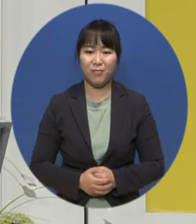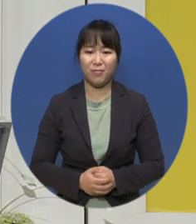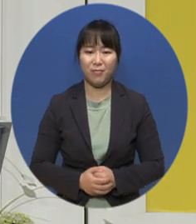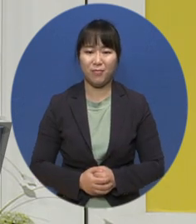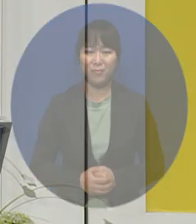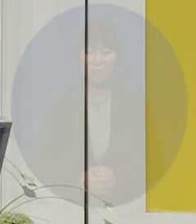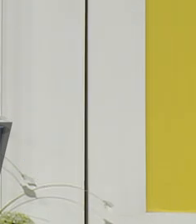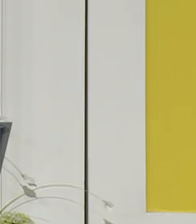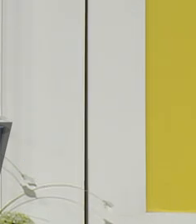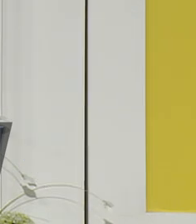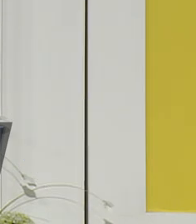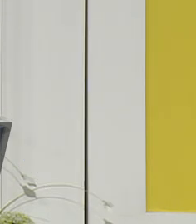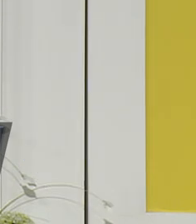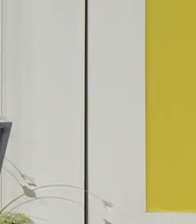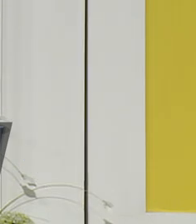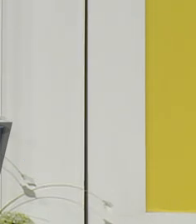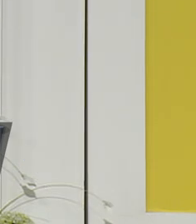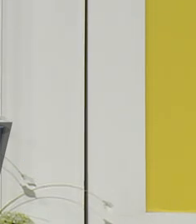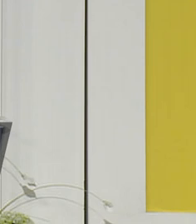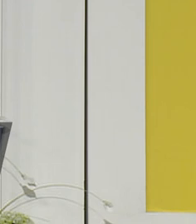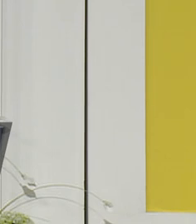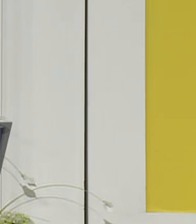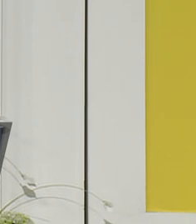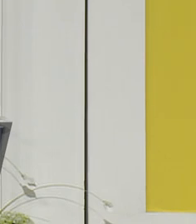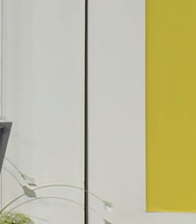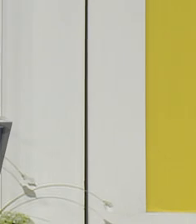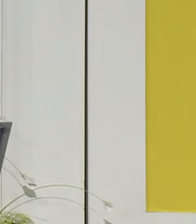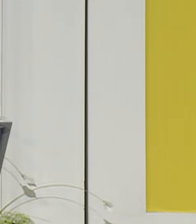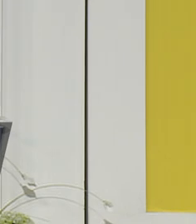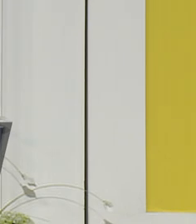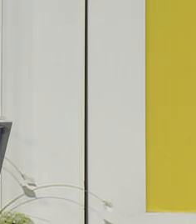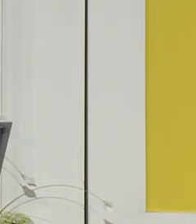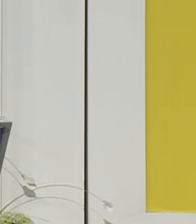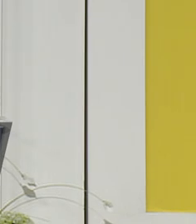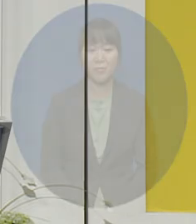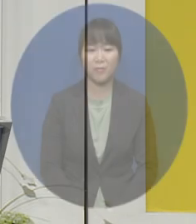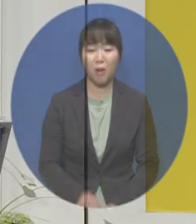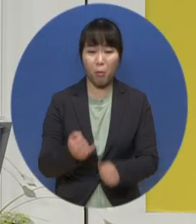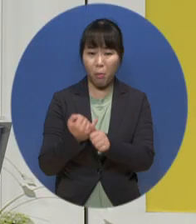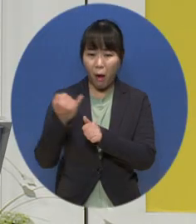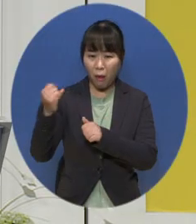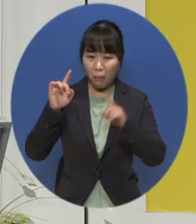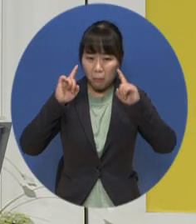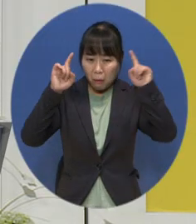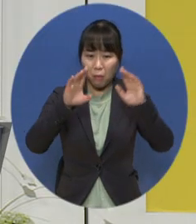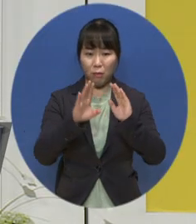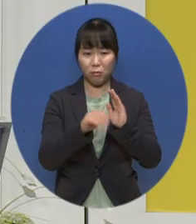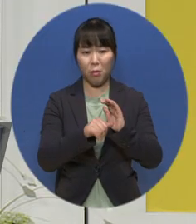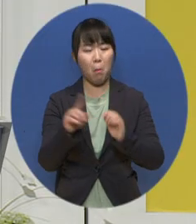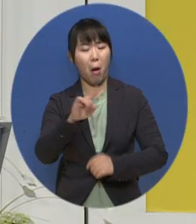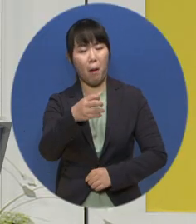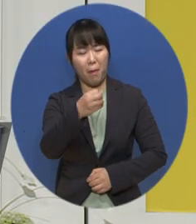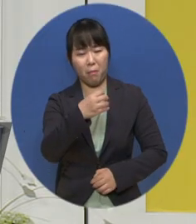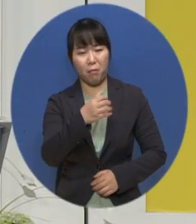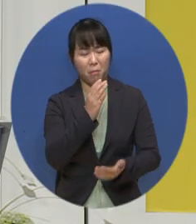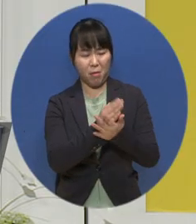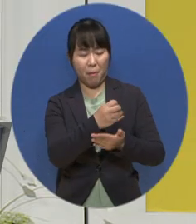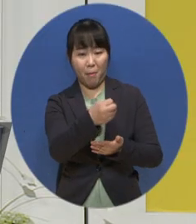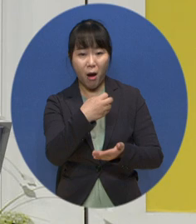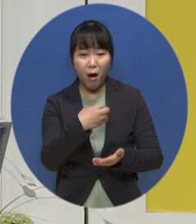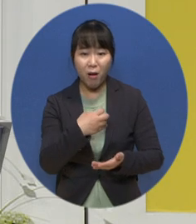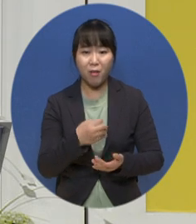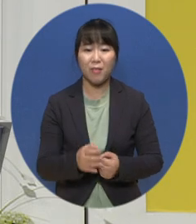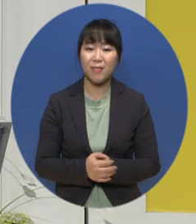어 보니 게임계 또 집사람이 막 신경질 내고 할 때부터 마무리 하지 마라 가자는 거죠 그